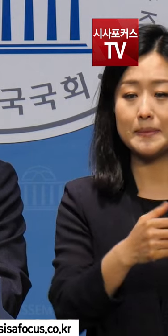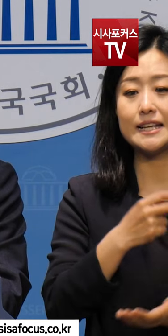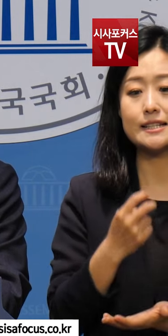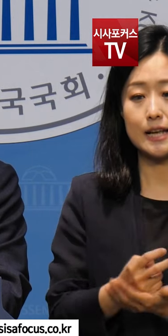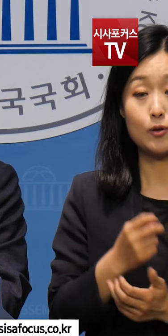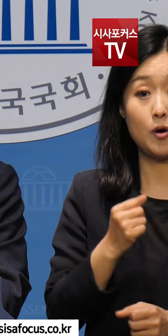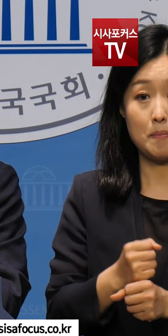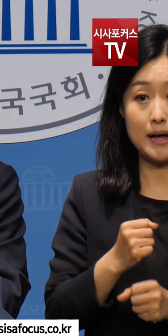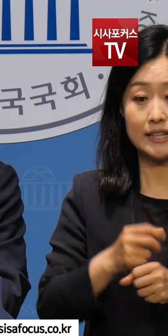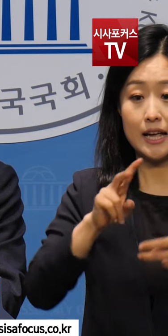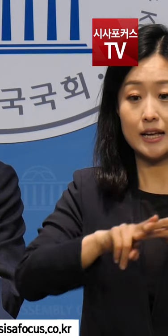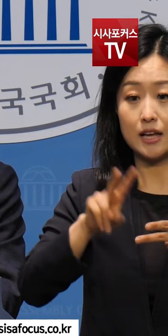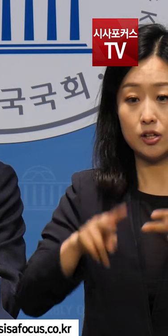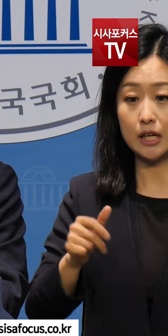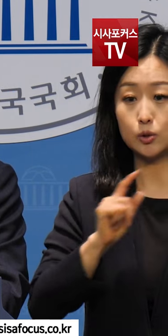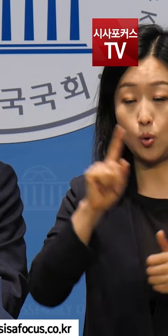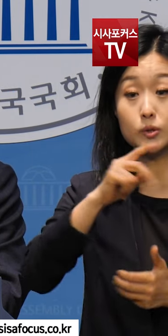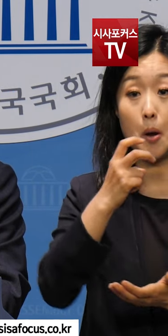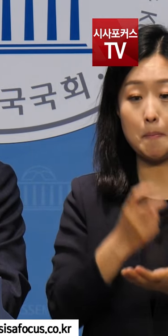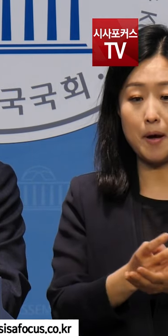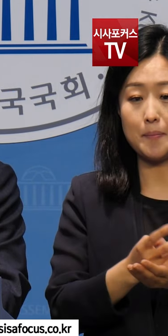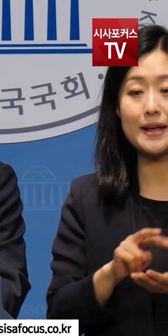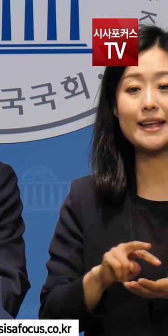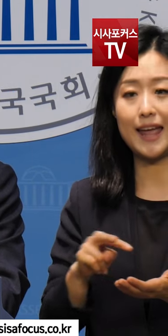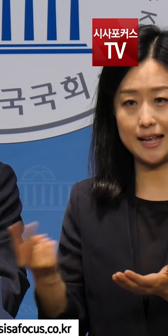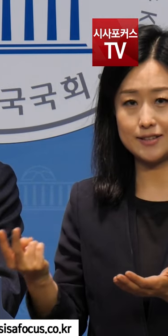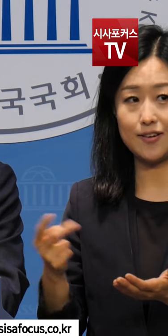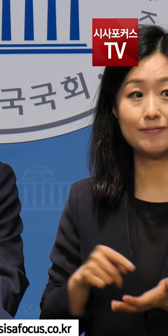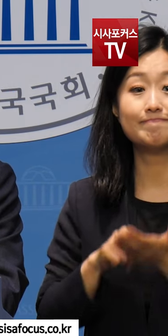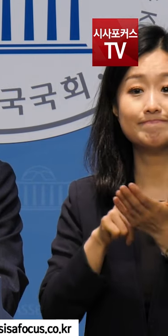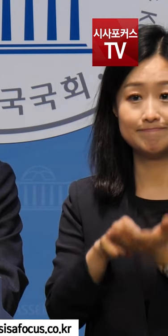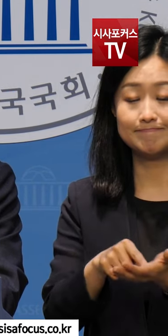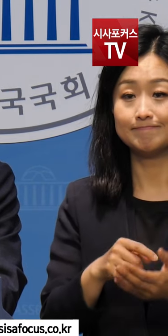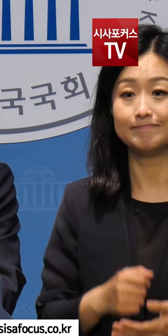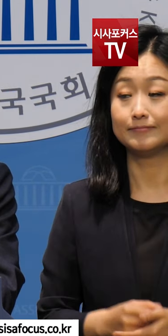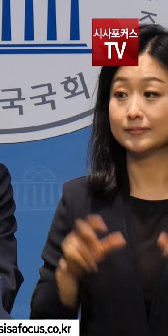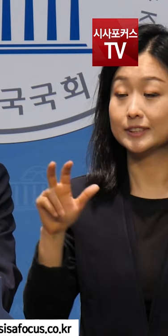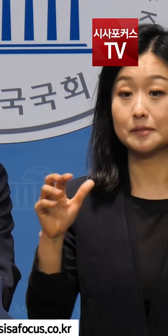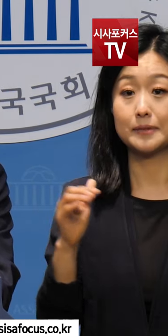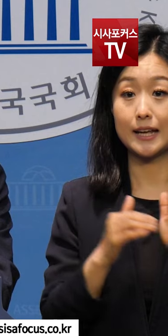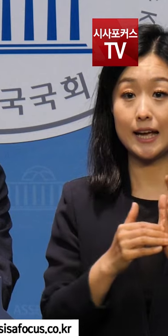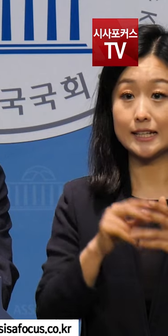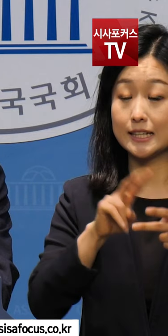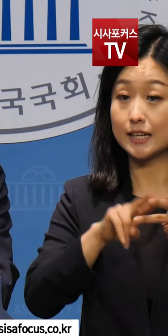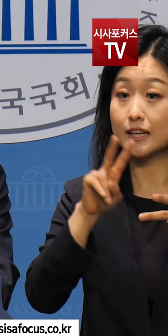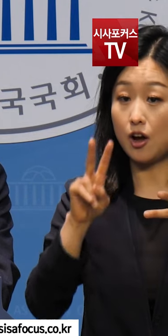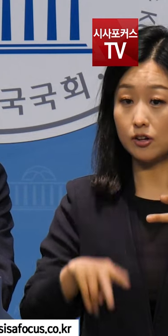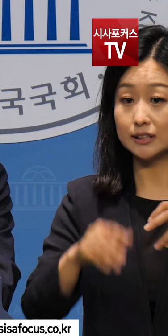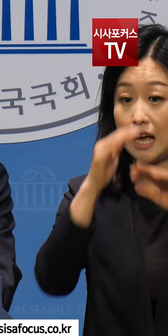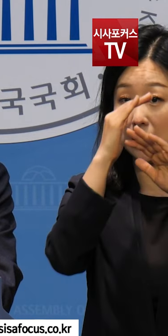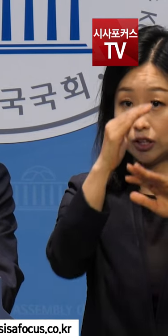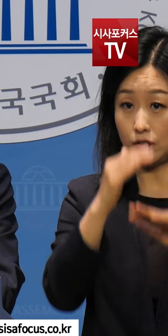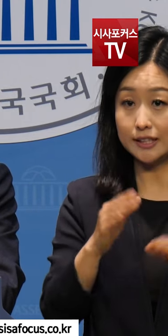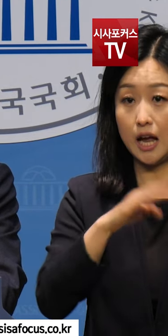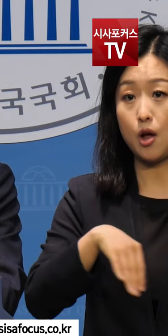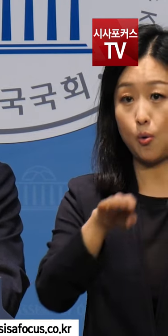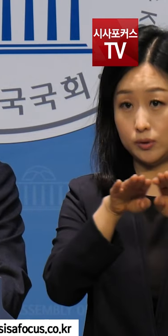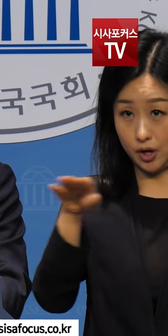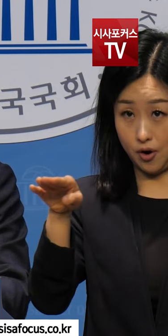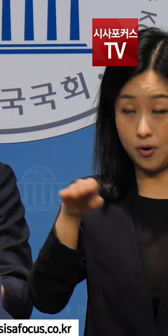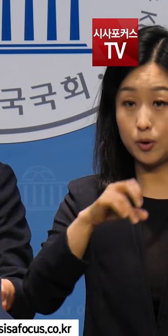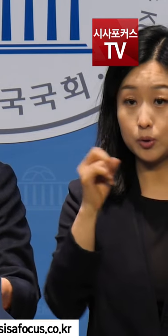도입하는 형사소송법 개정안을 발의하고자 합니다. 그동안 형사 절차의 공정성을